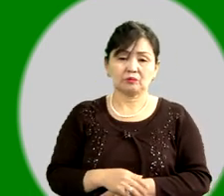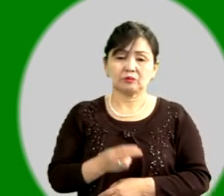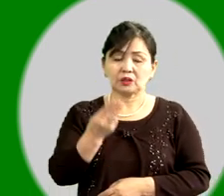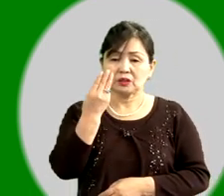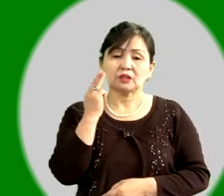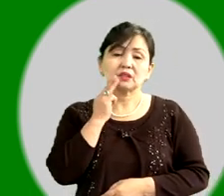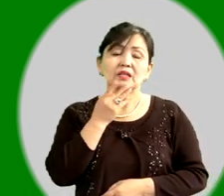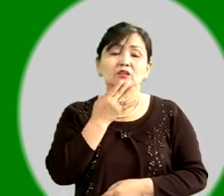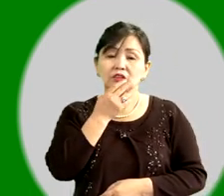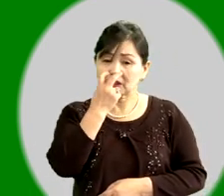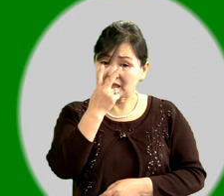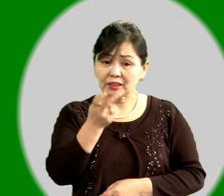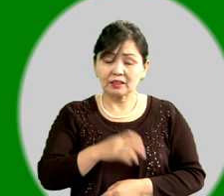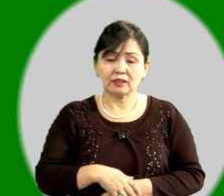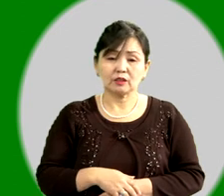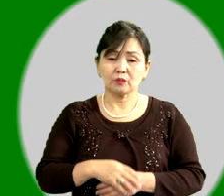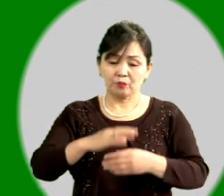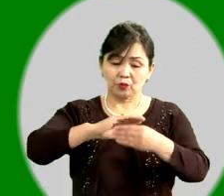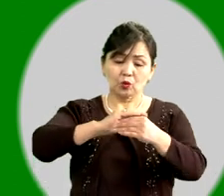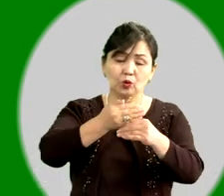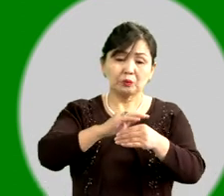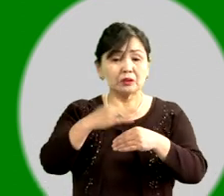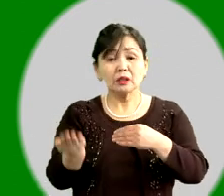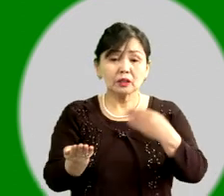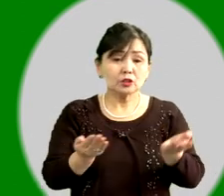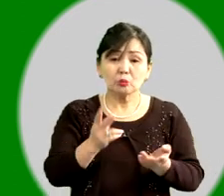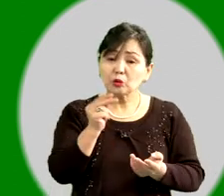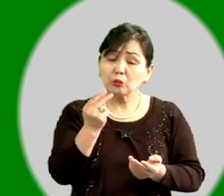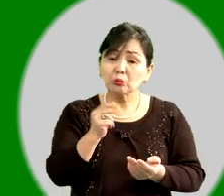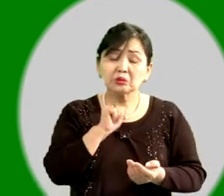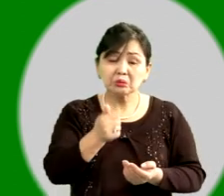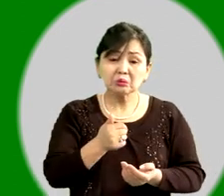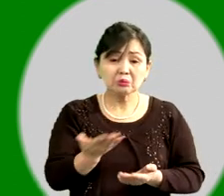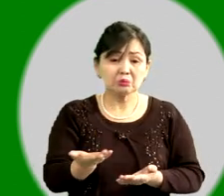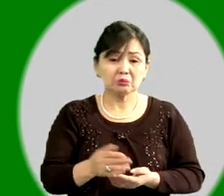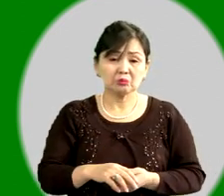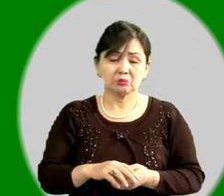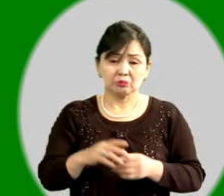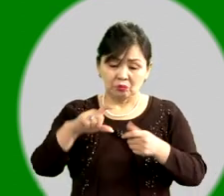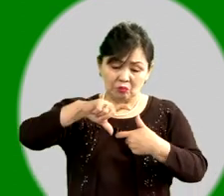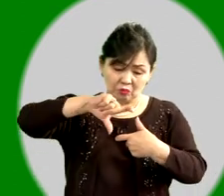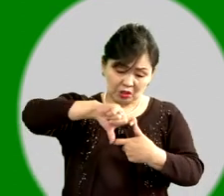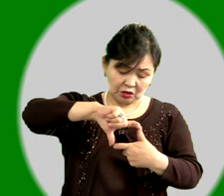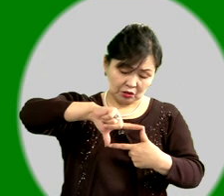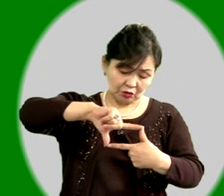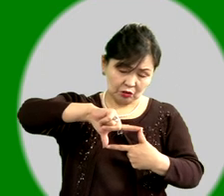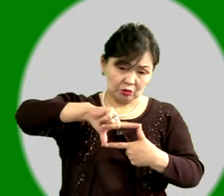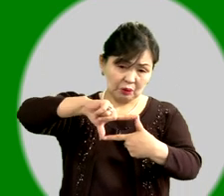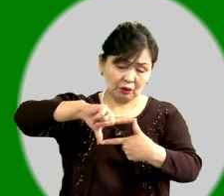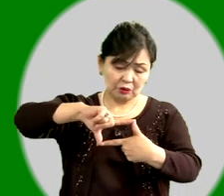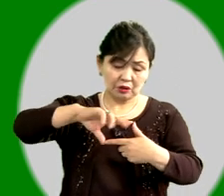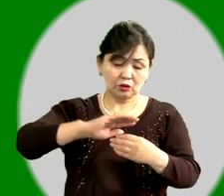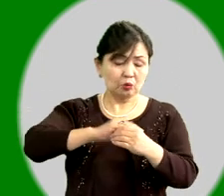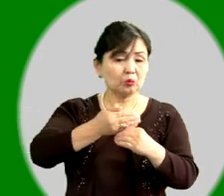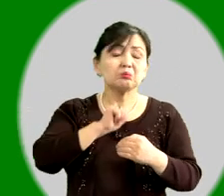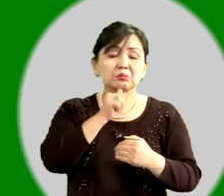дэлгэсийг ажиглая. Кубын дэлгэс мөн үү? Тэгэхээр энд тэгш өнцөгт оролцсон байгаа учраас кубын дэлгэс биш